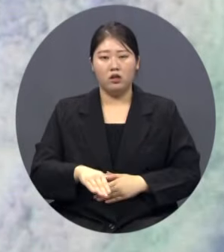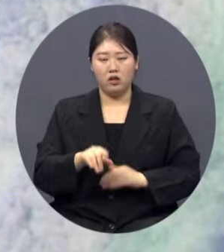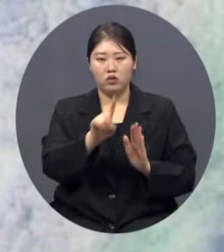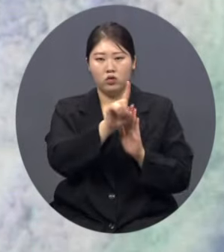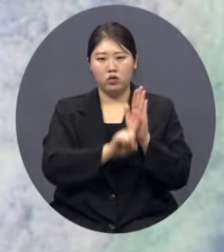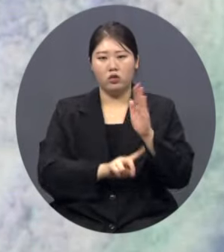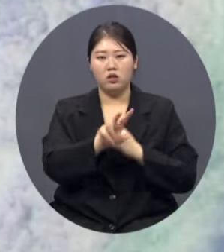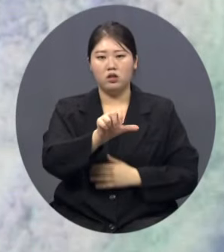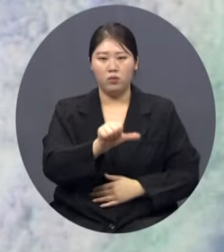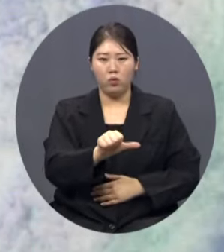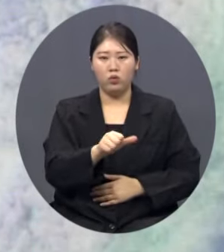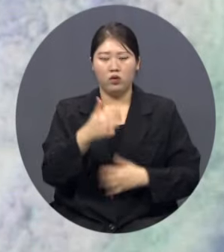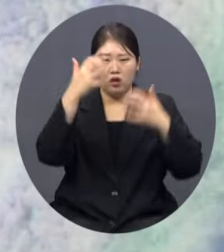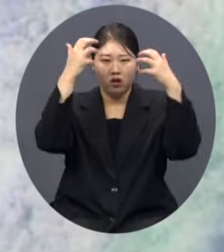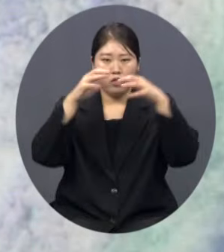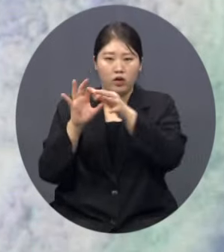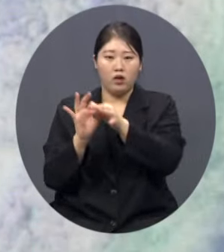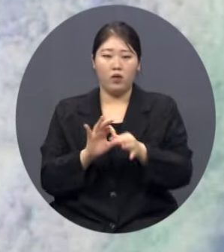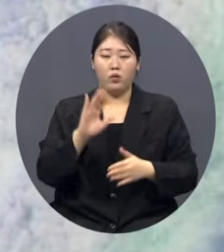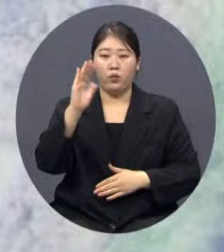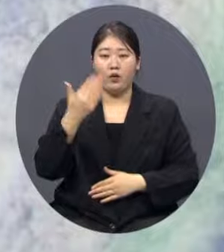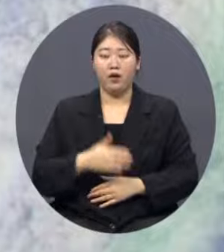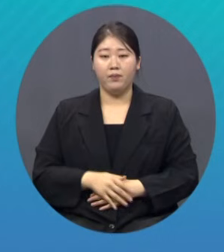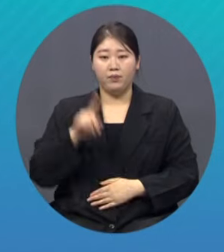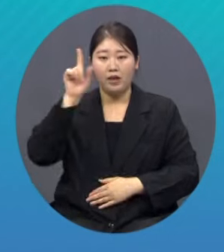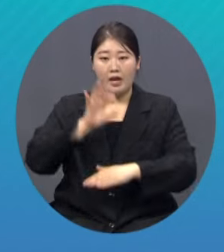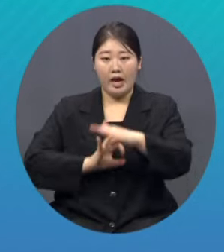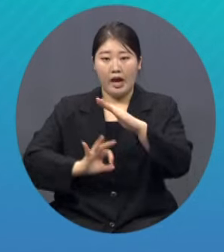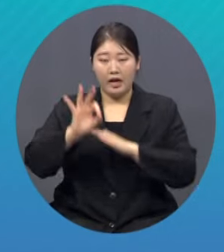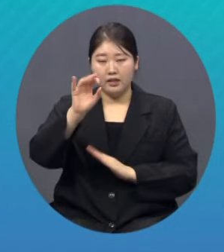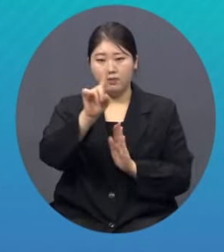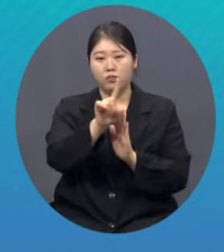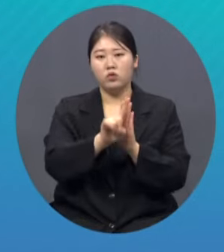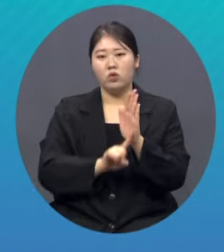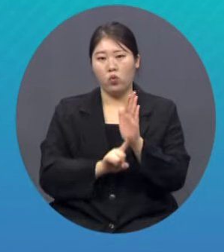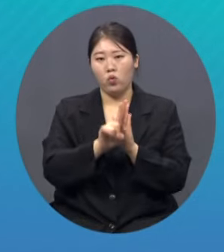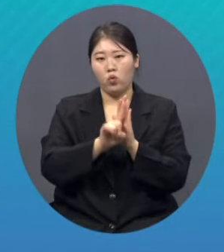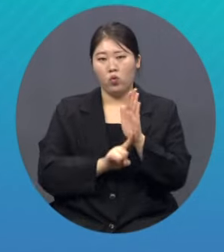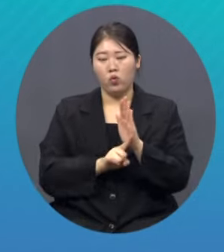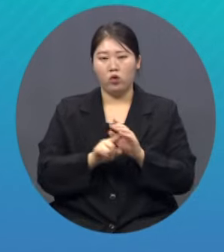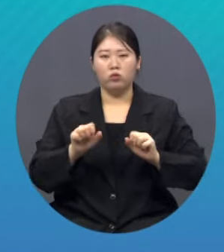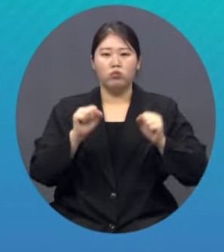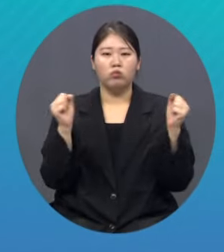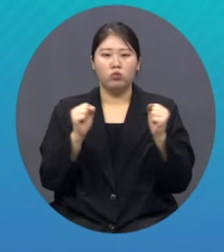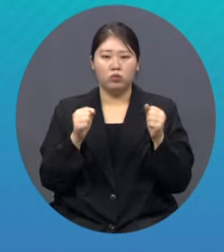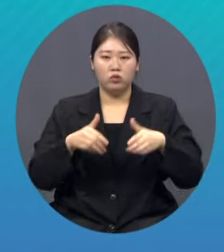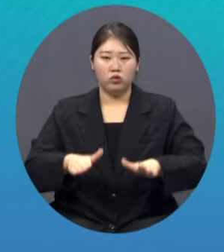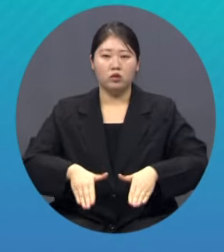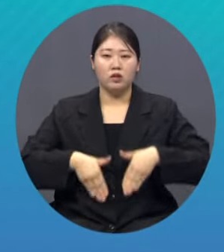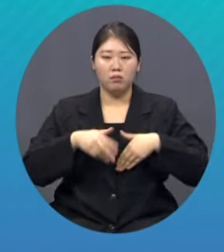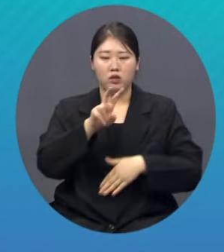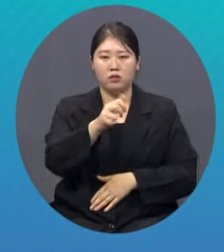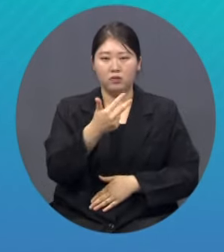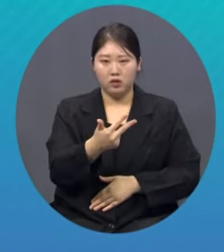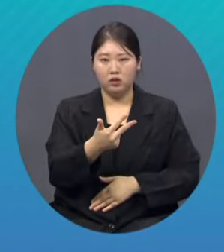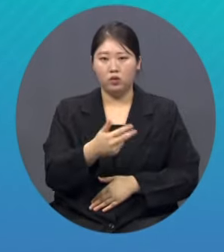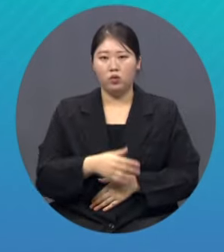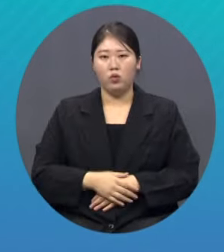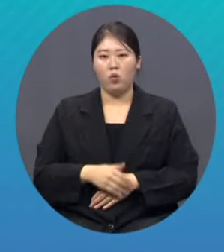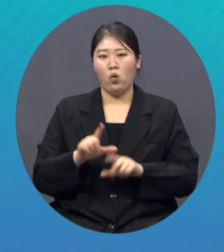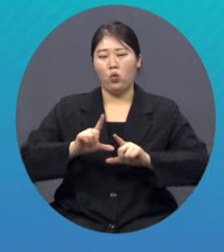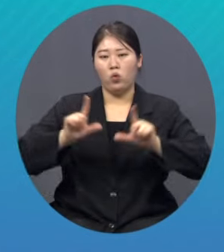밤에 열대야가 나타나겠습니다 내일 아침 최저 기온은 북부와 남부 지역 27도로 시작하겠고요 동부지역